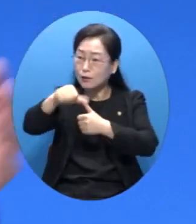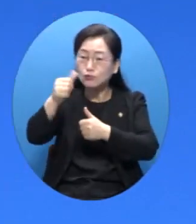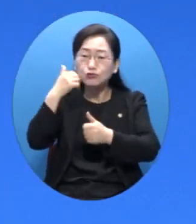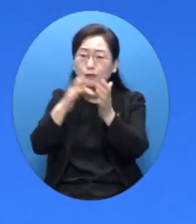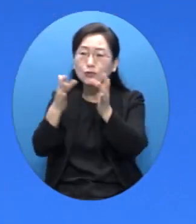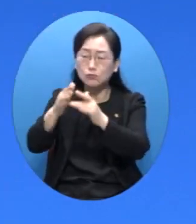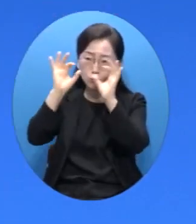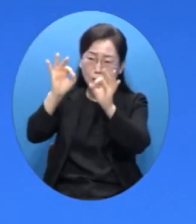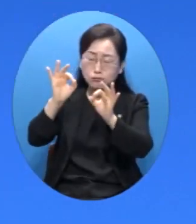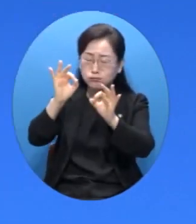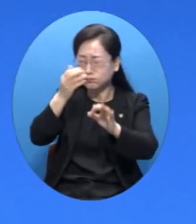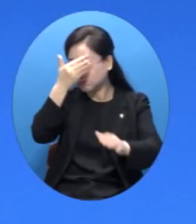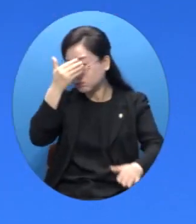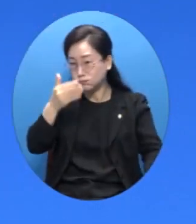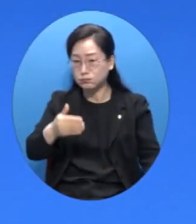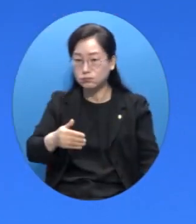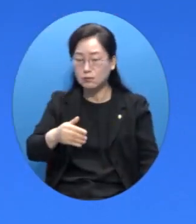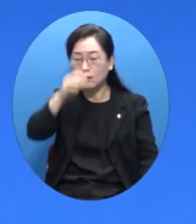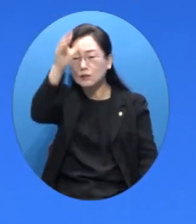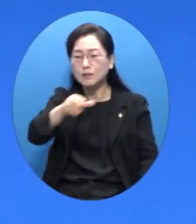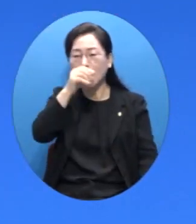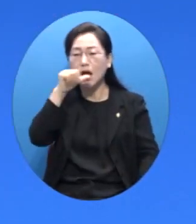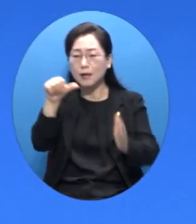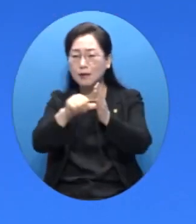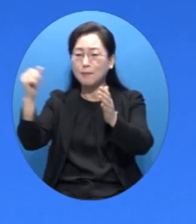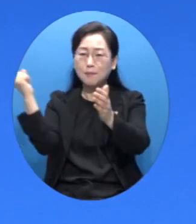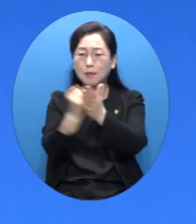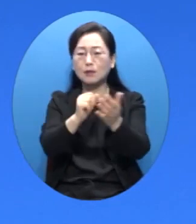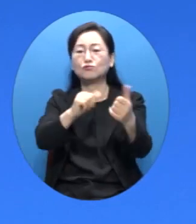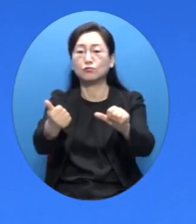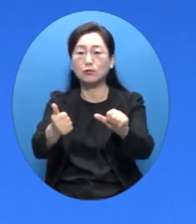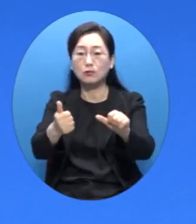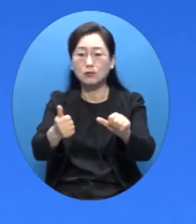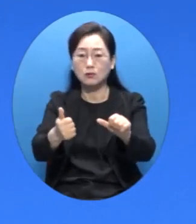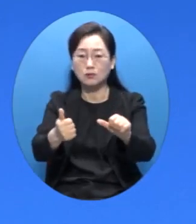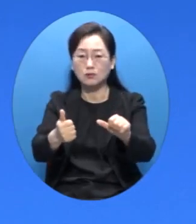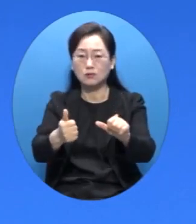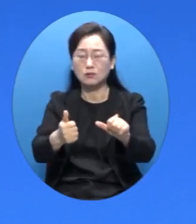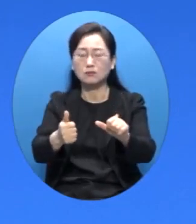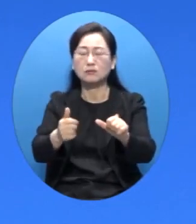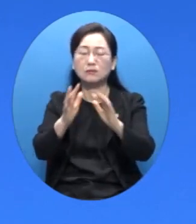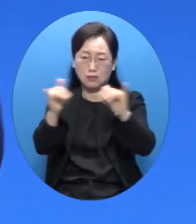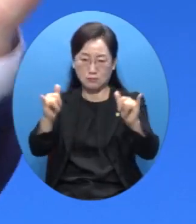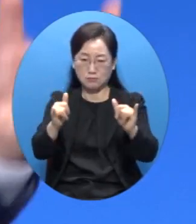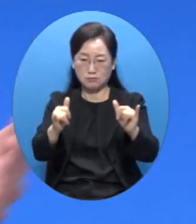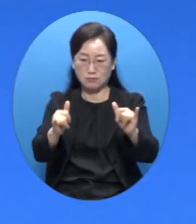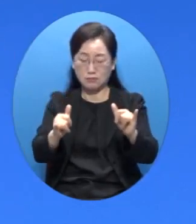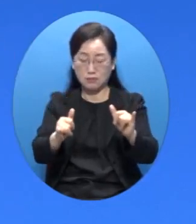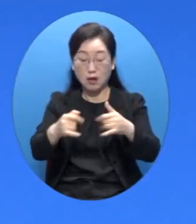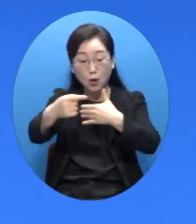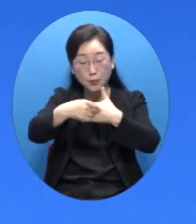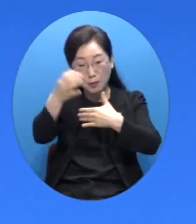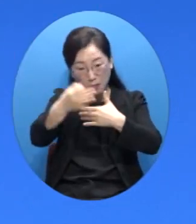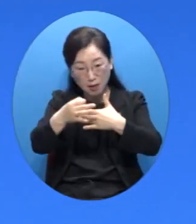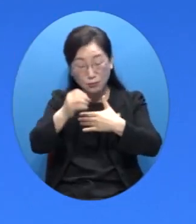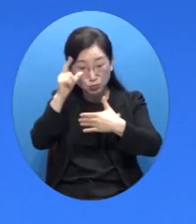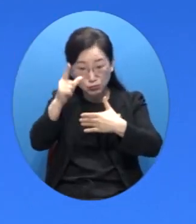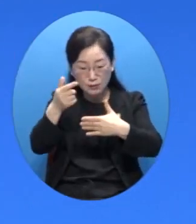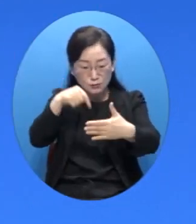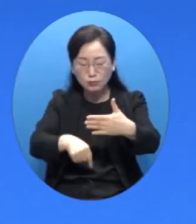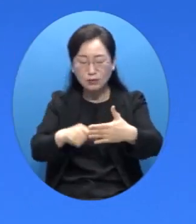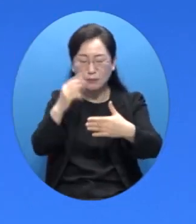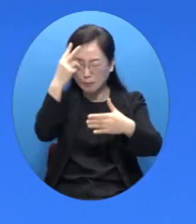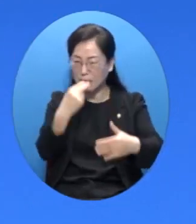달려 죽기까지 한 것이 바로 유대교의 지도자들이었습니다. 그들은 눈뜬 맹인이었습니다.